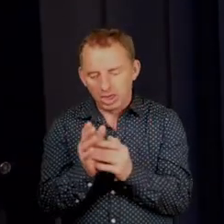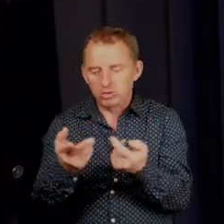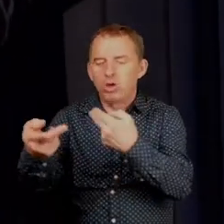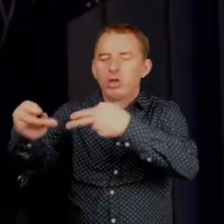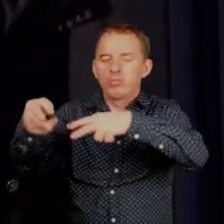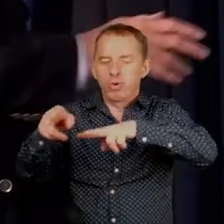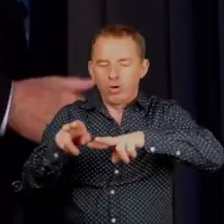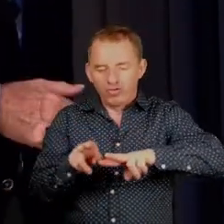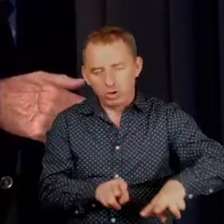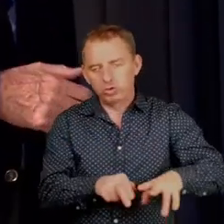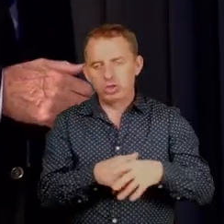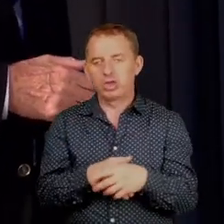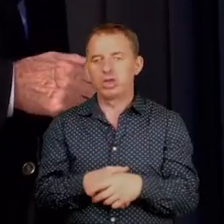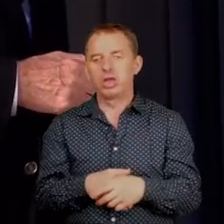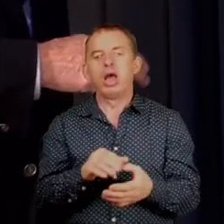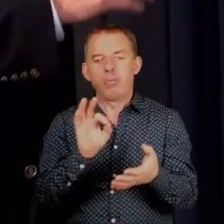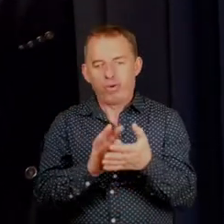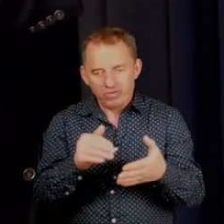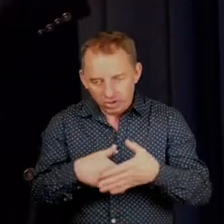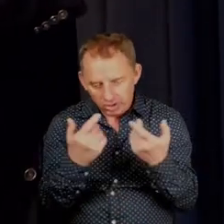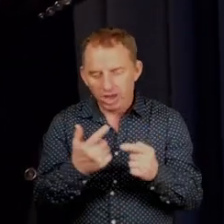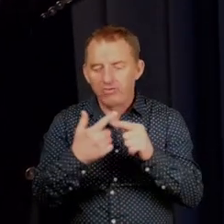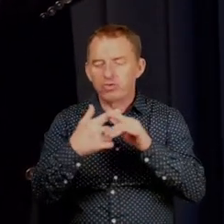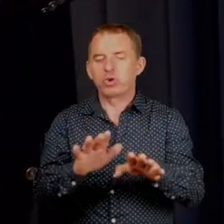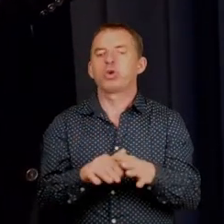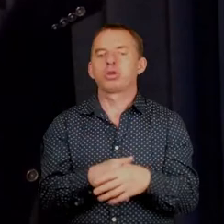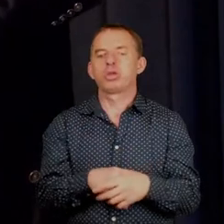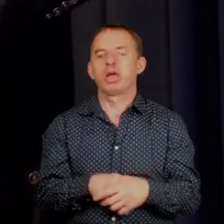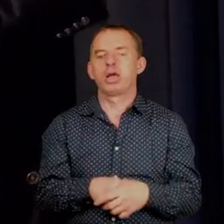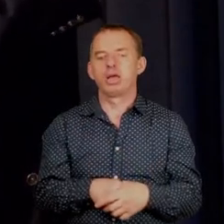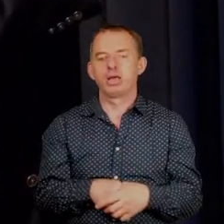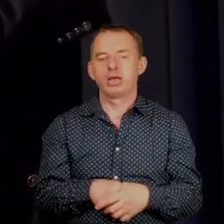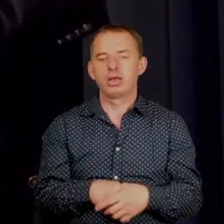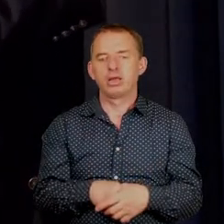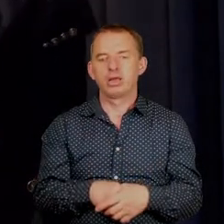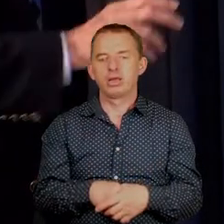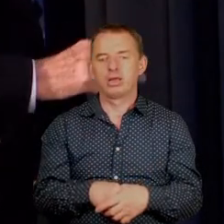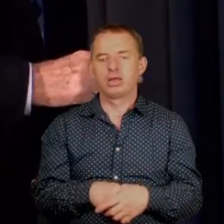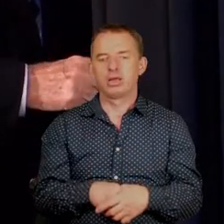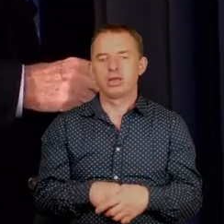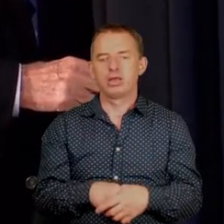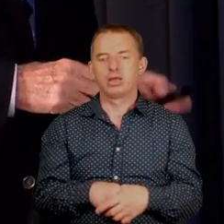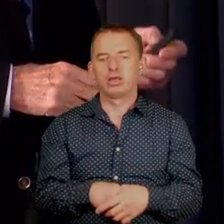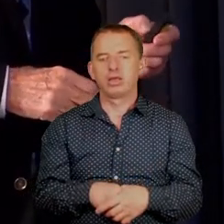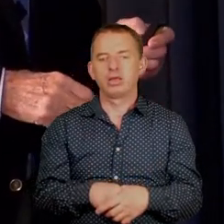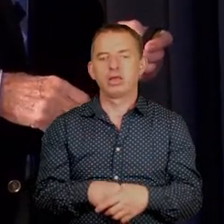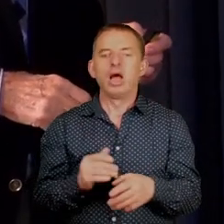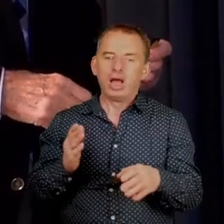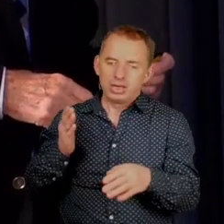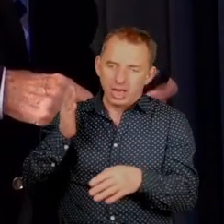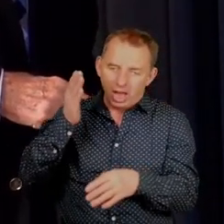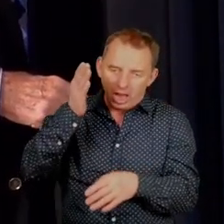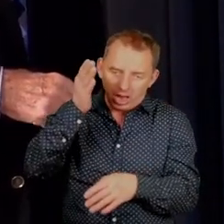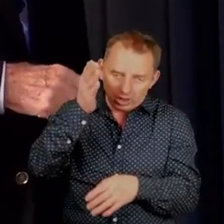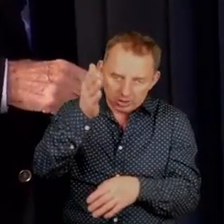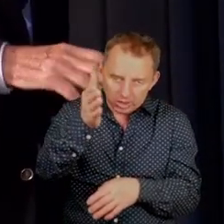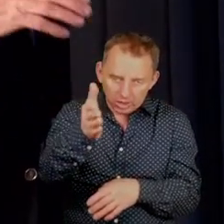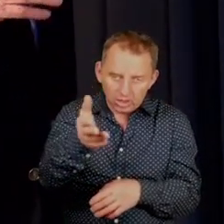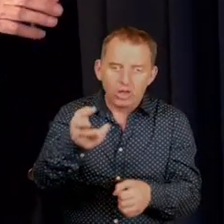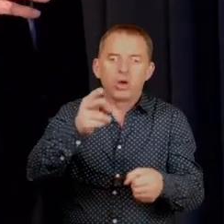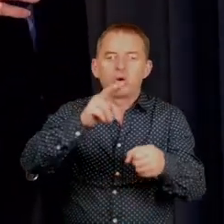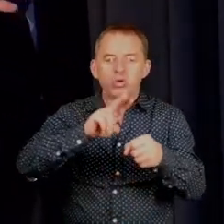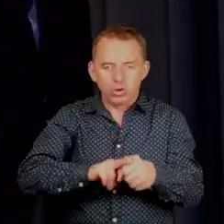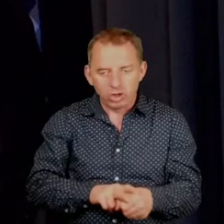One day soon. Pewnego dnia wkrótce. The hopes of all the ages will be realized. Nadzieja, która